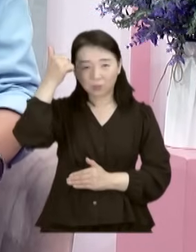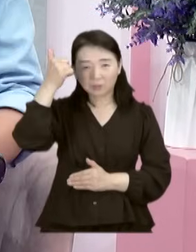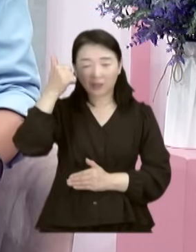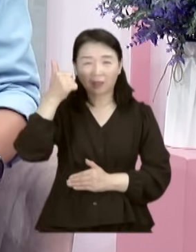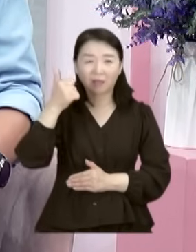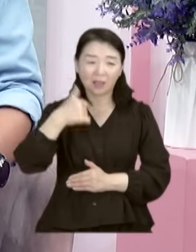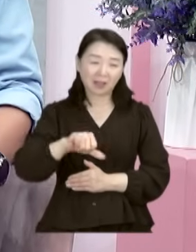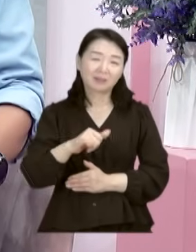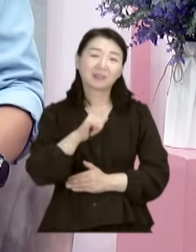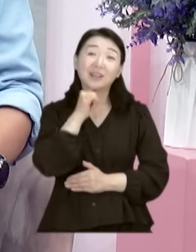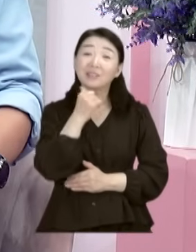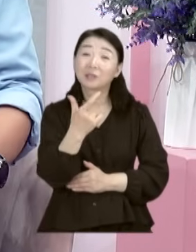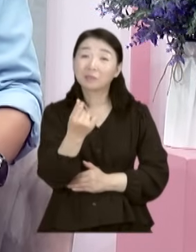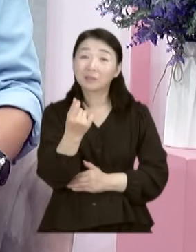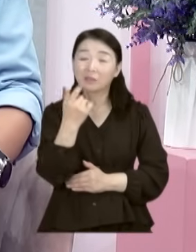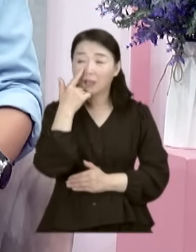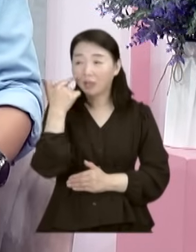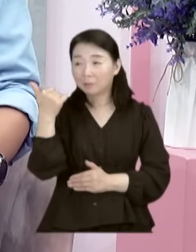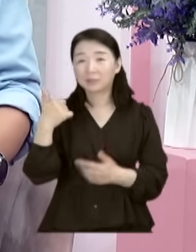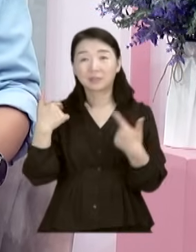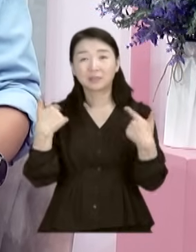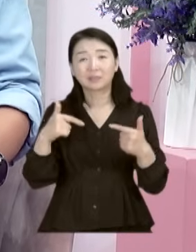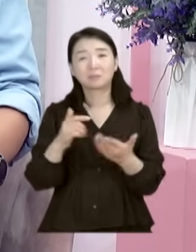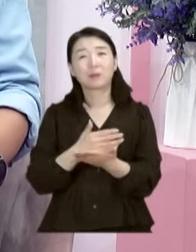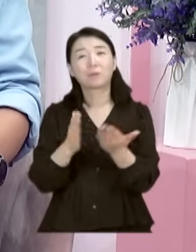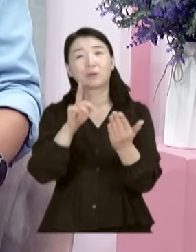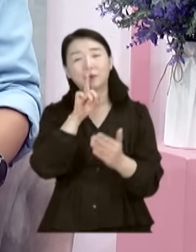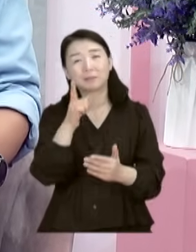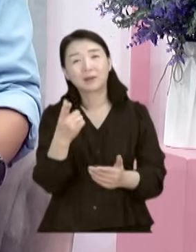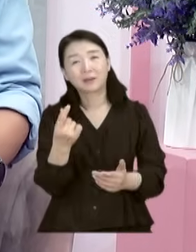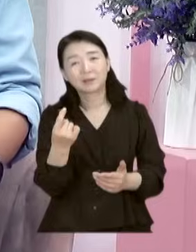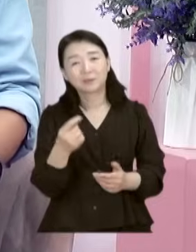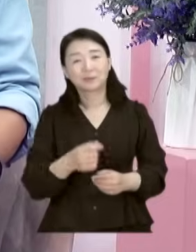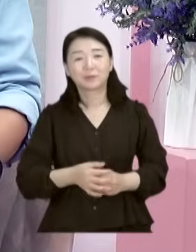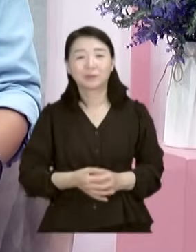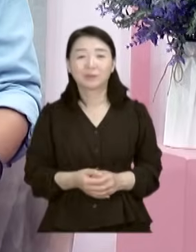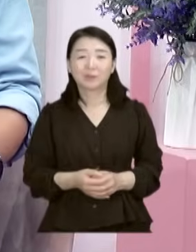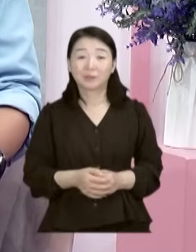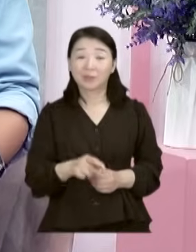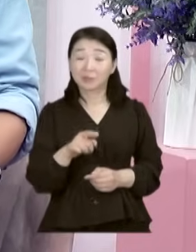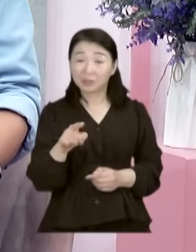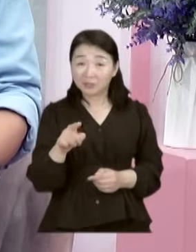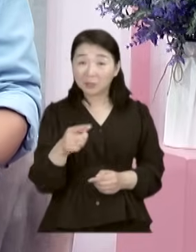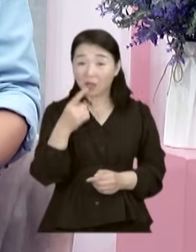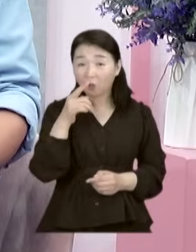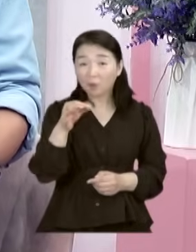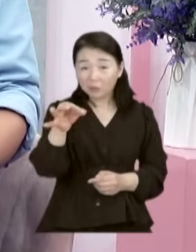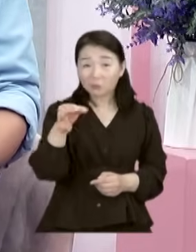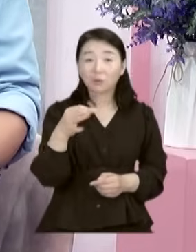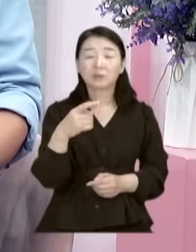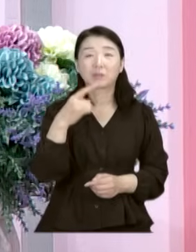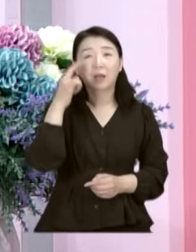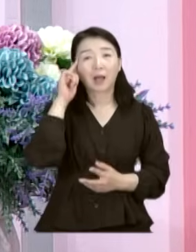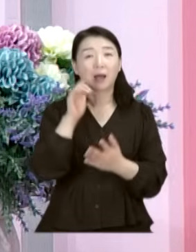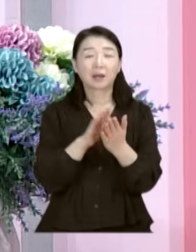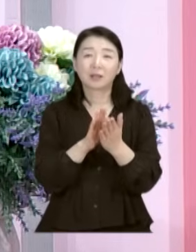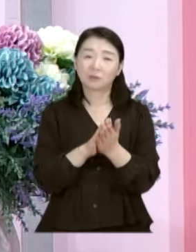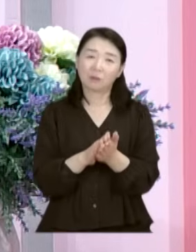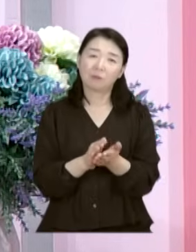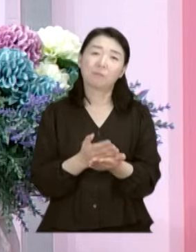가난하잖아요 근데 아버지께서 항상 베풀라고 하셨어요 그래서 네가 네가 내려고 하고 네가